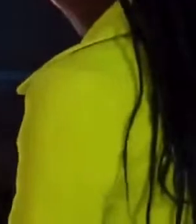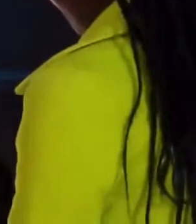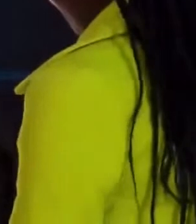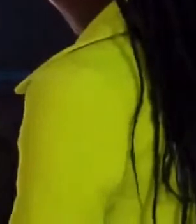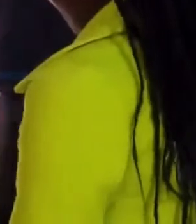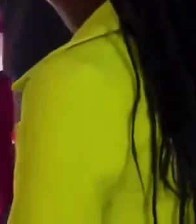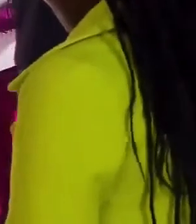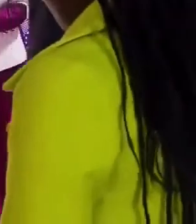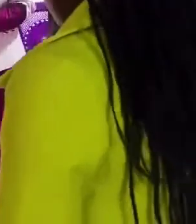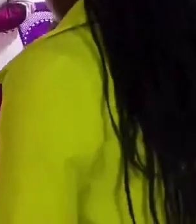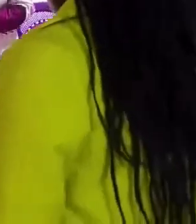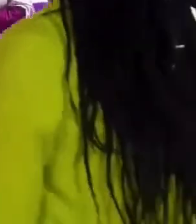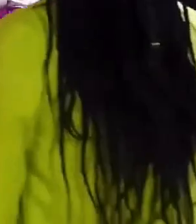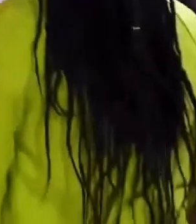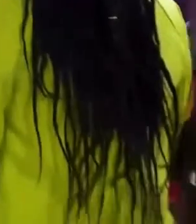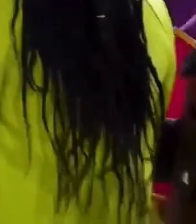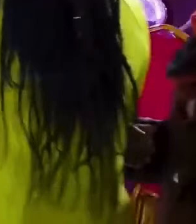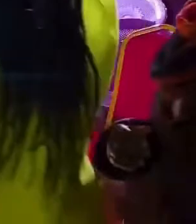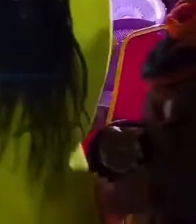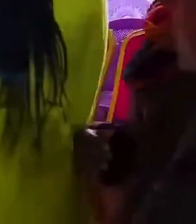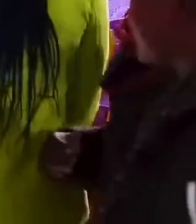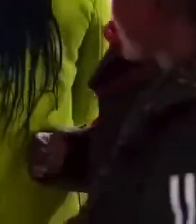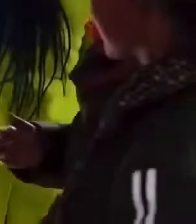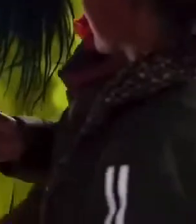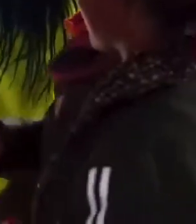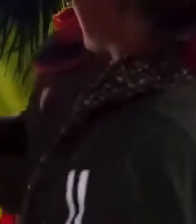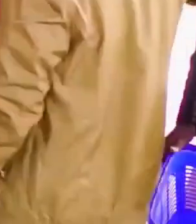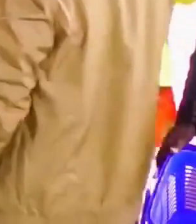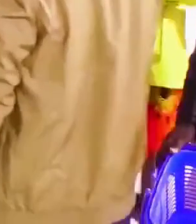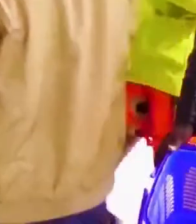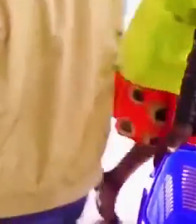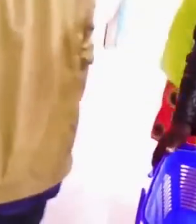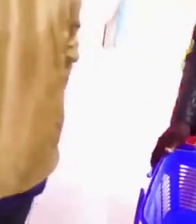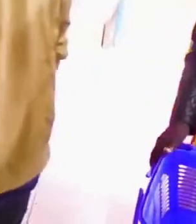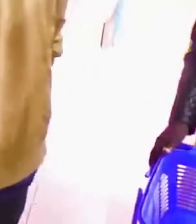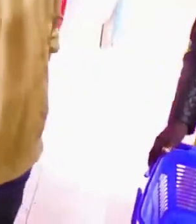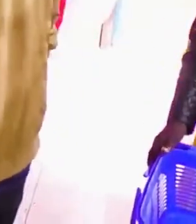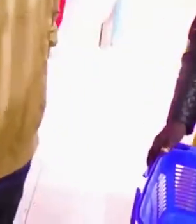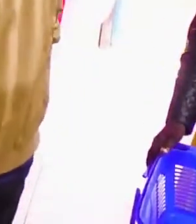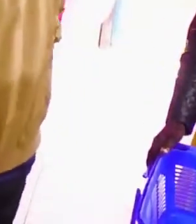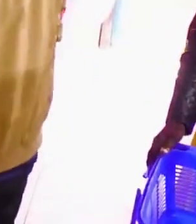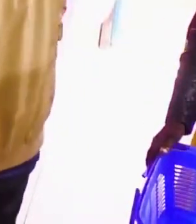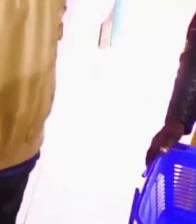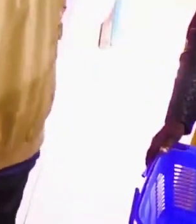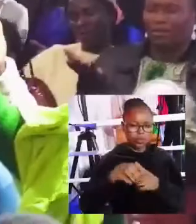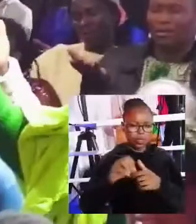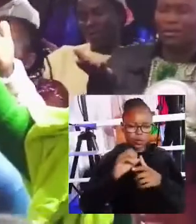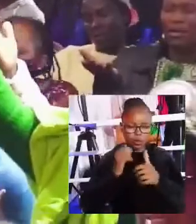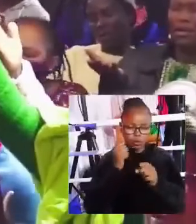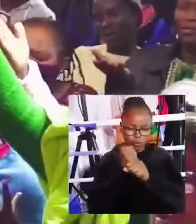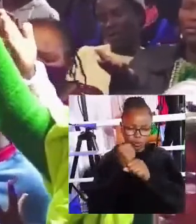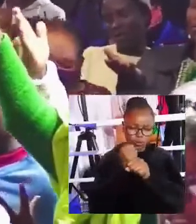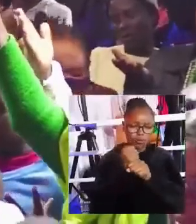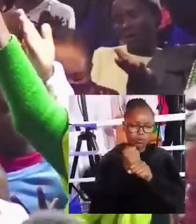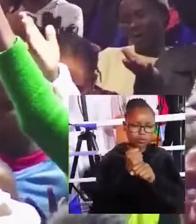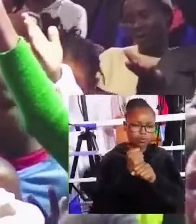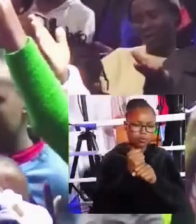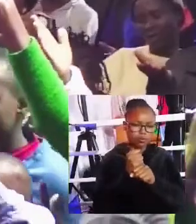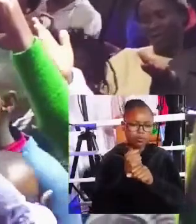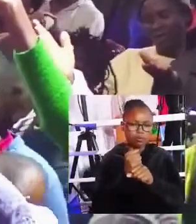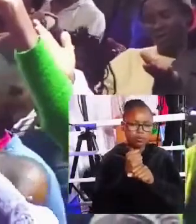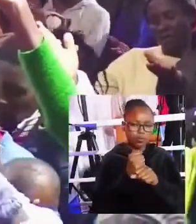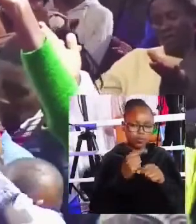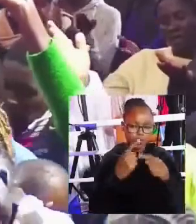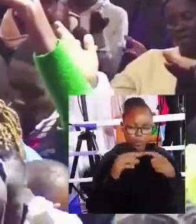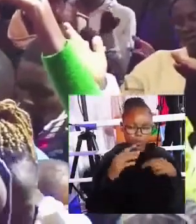Thayo ikominemwe kwa bereria kamuhari kamero goere na nyanya karaugo Ukai kore ni inyuothe ya nogu